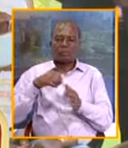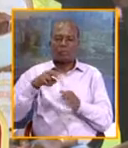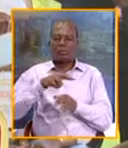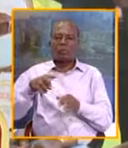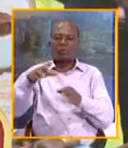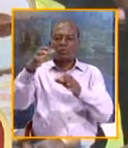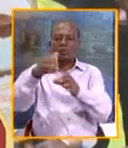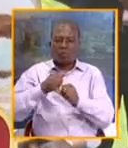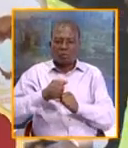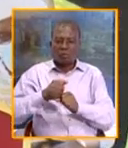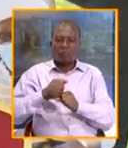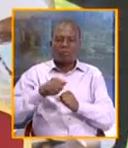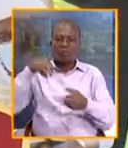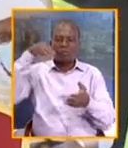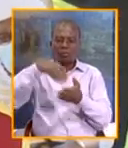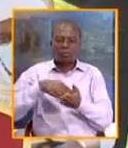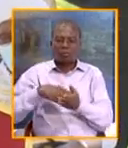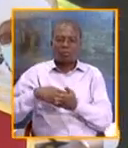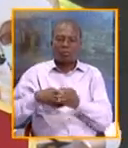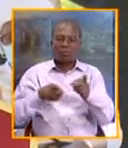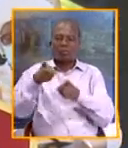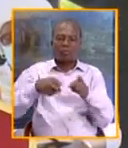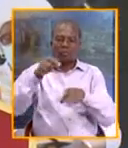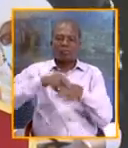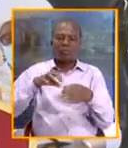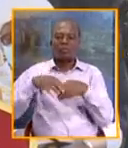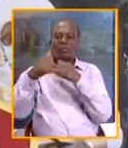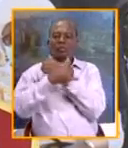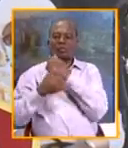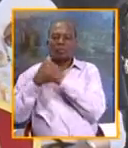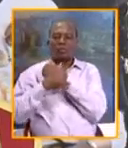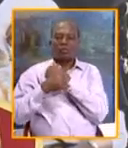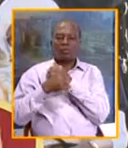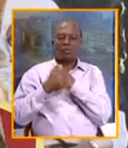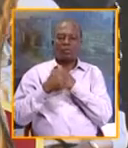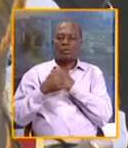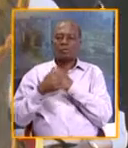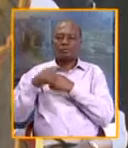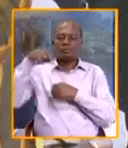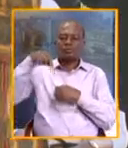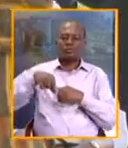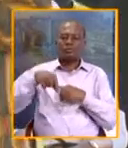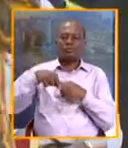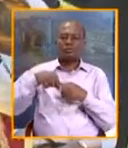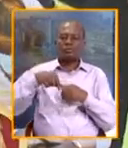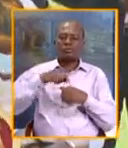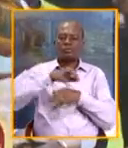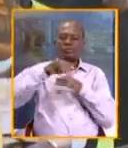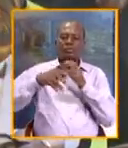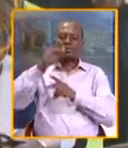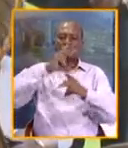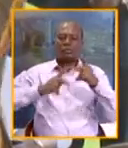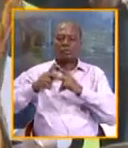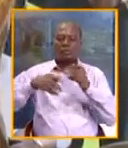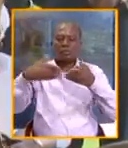de la côte d'ivoire et que vous devez pas lâcher et que toute la population de sa commune